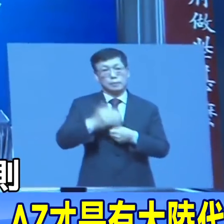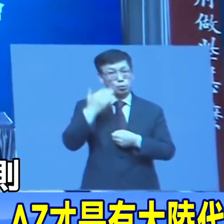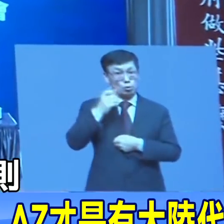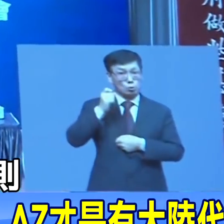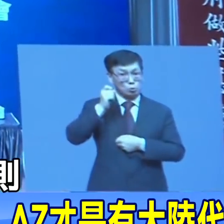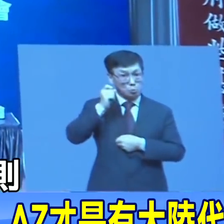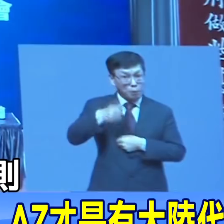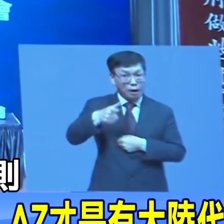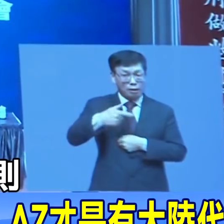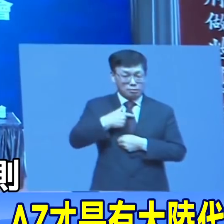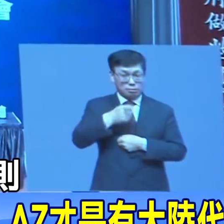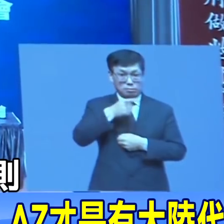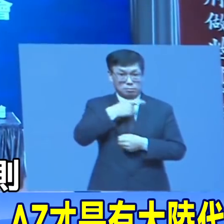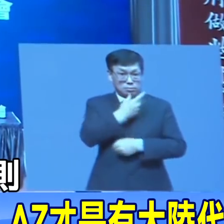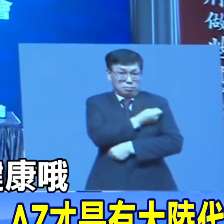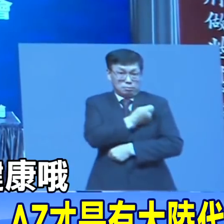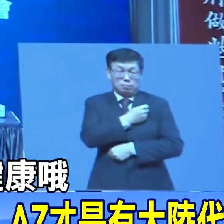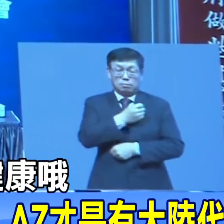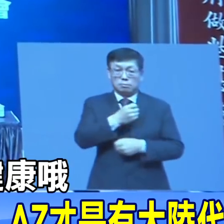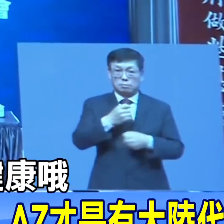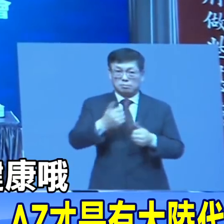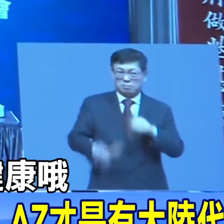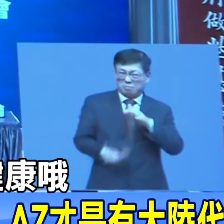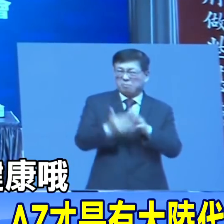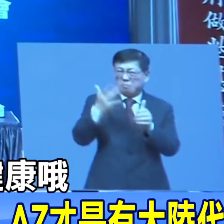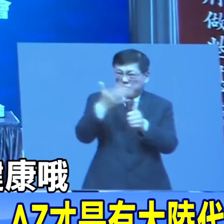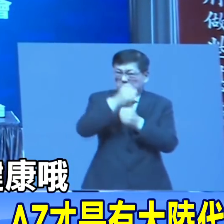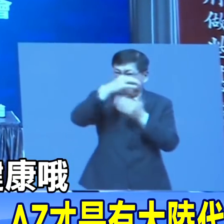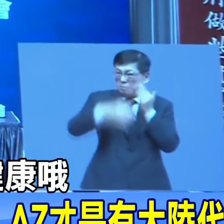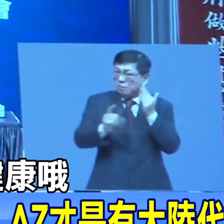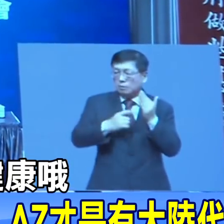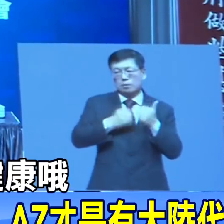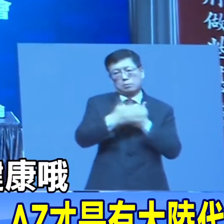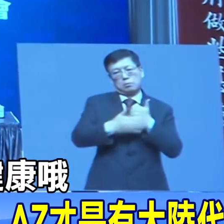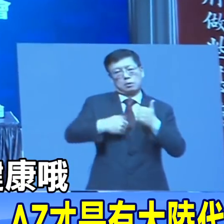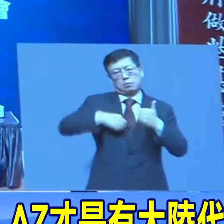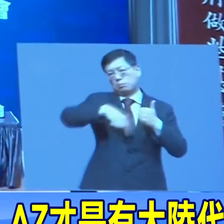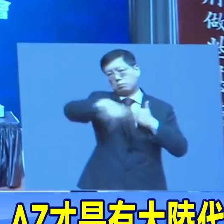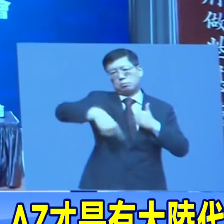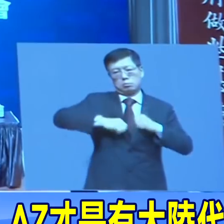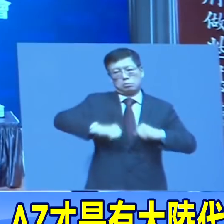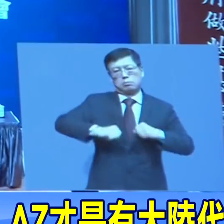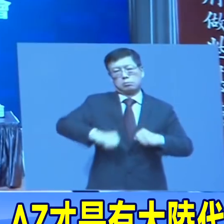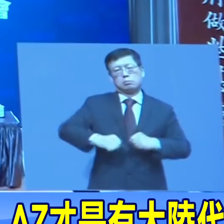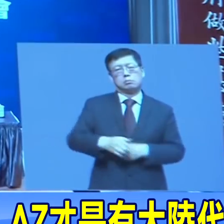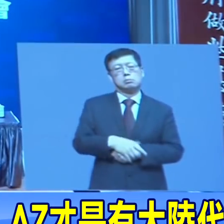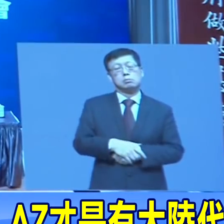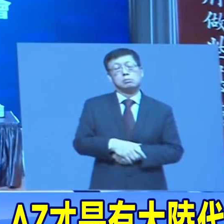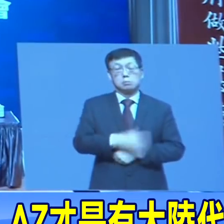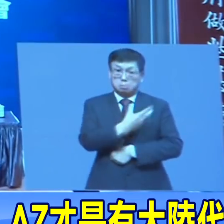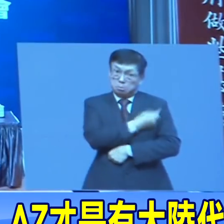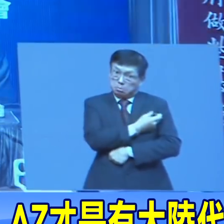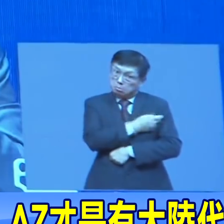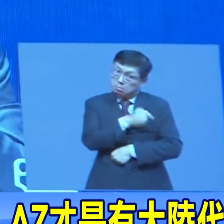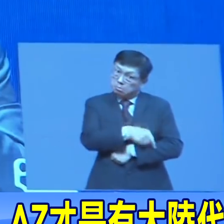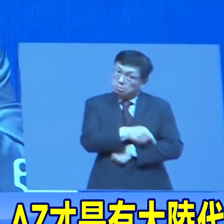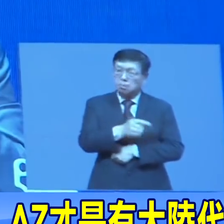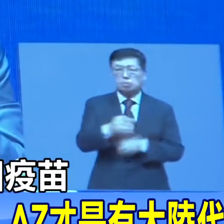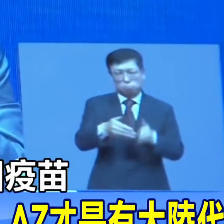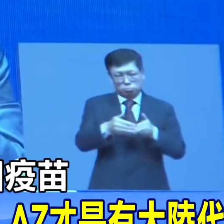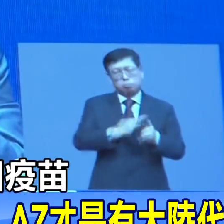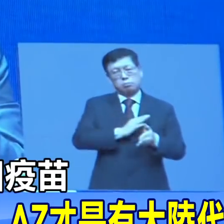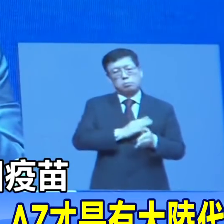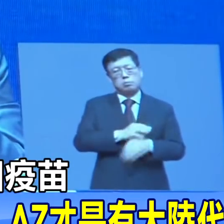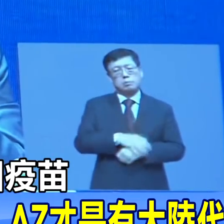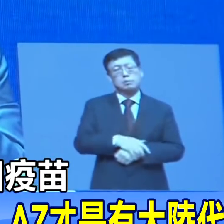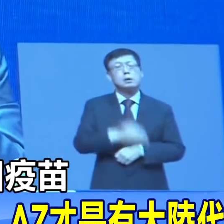疫苗的最高原则就是保护国人身体的健康。哦，疫苗是有需要，